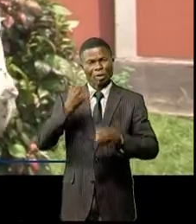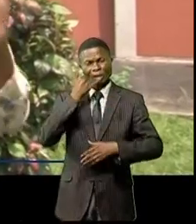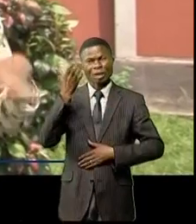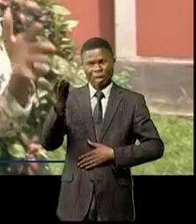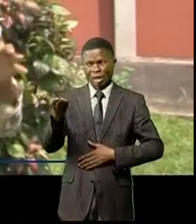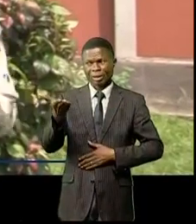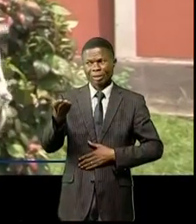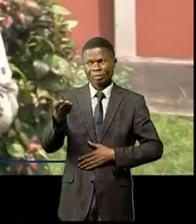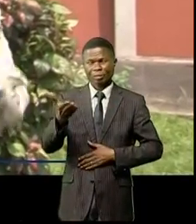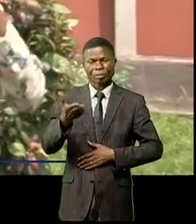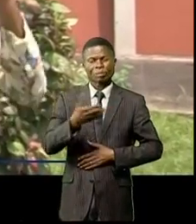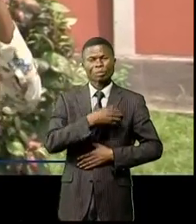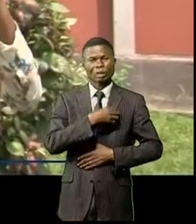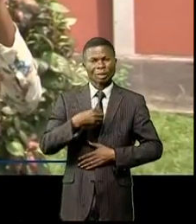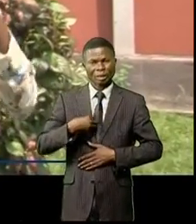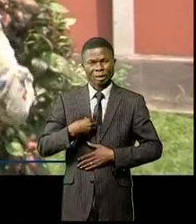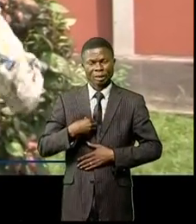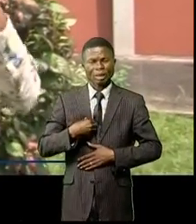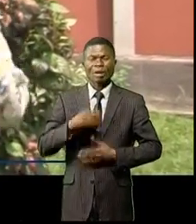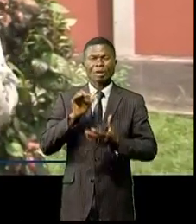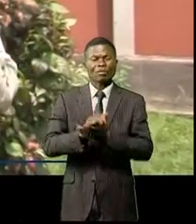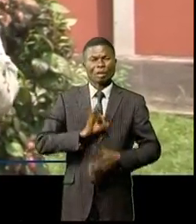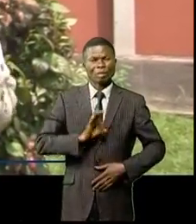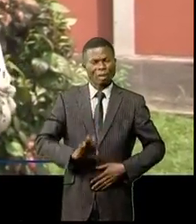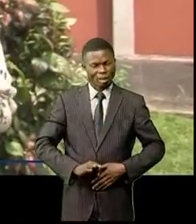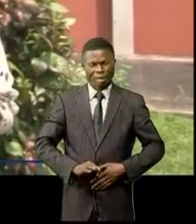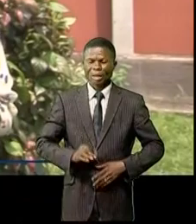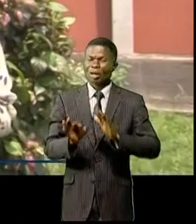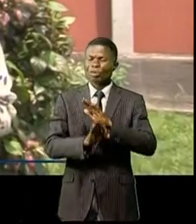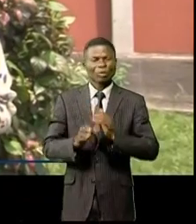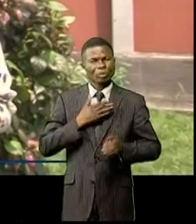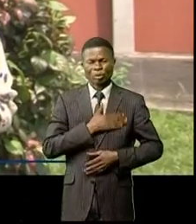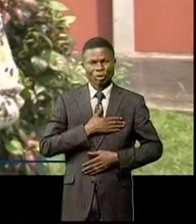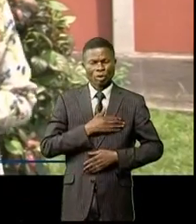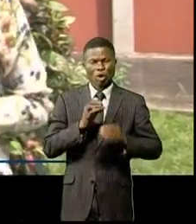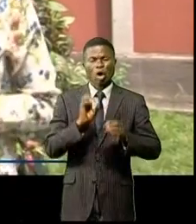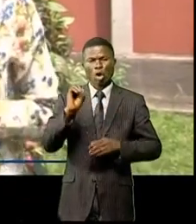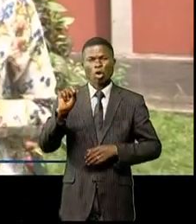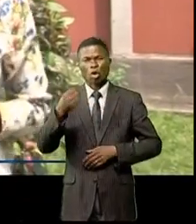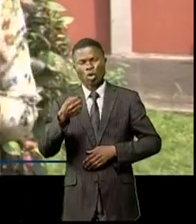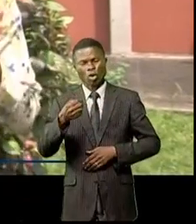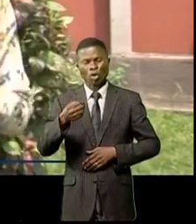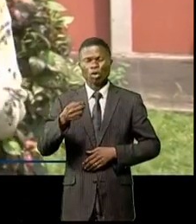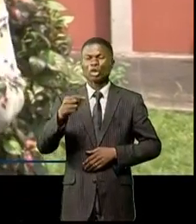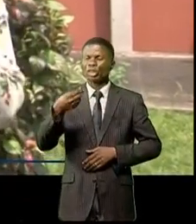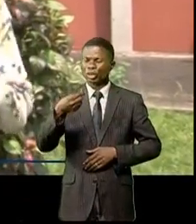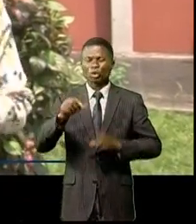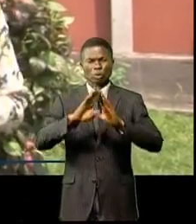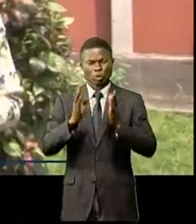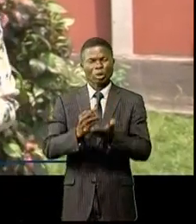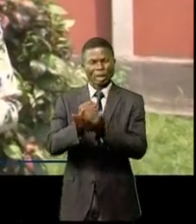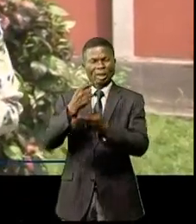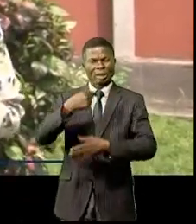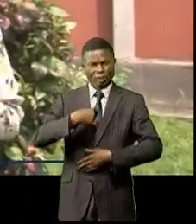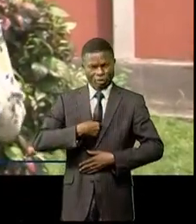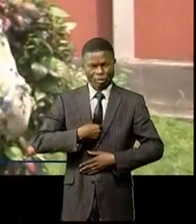affiché. Maman Denise Nyakero et sa fondation, les organisations non gouvernementales, aidez-moi pour